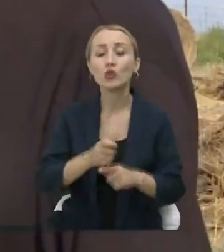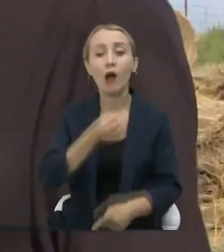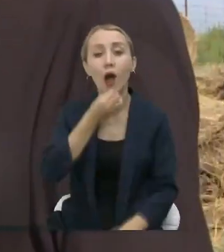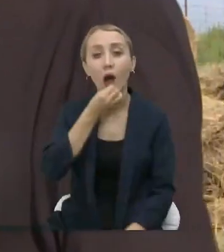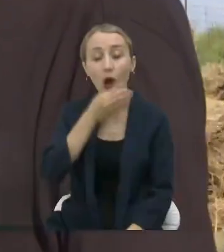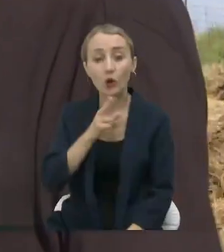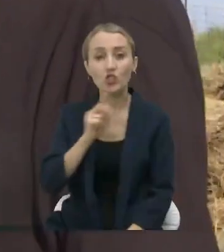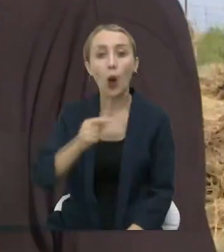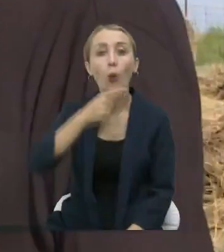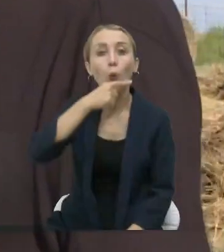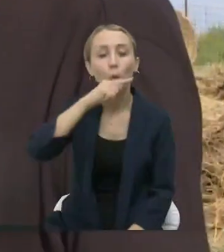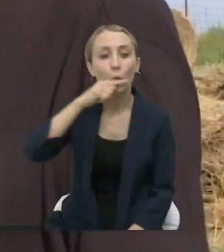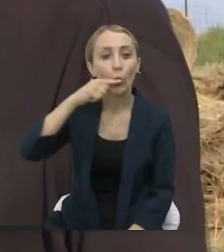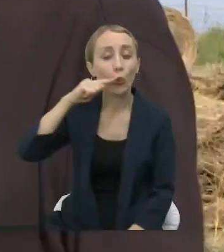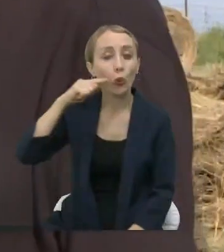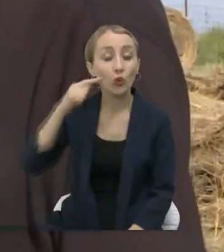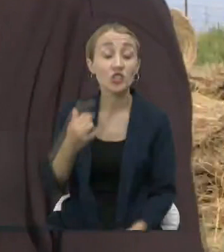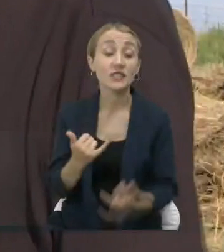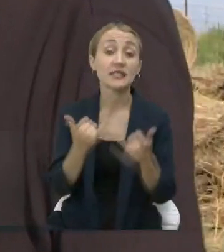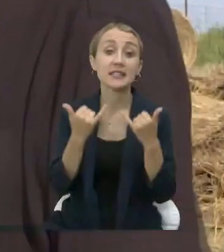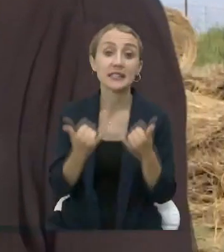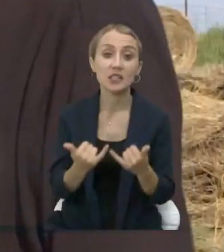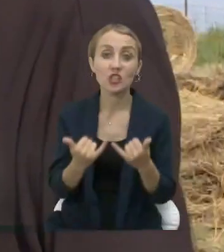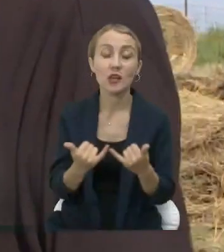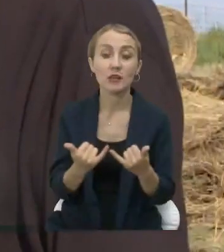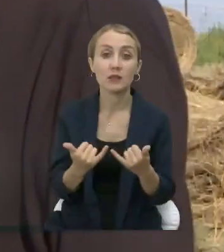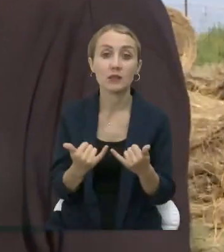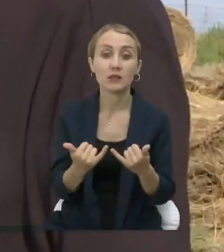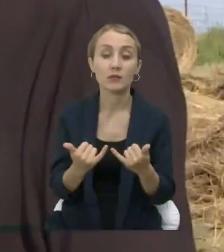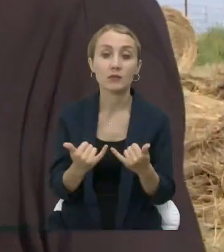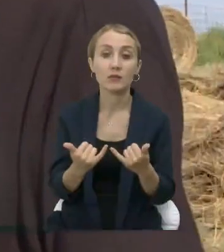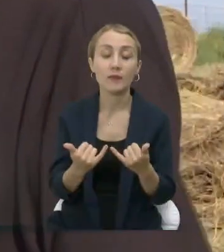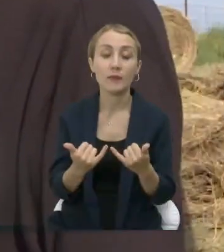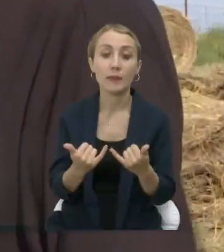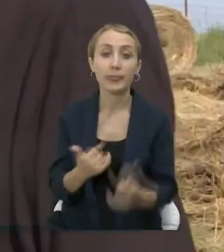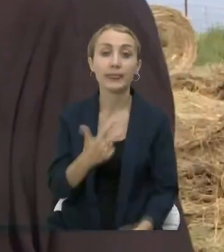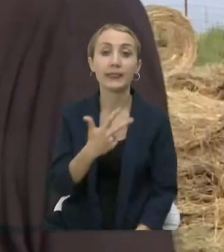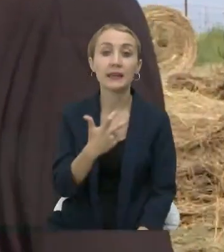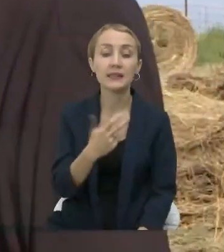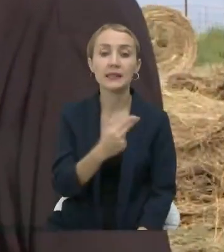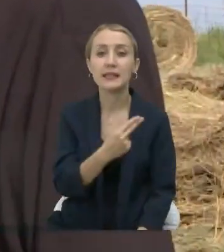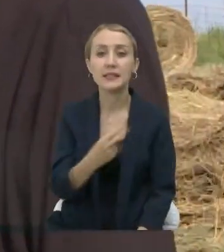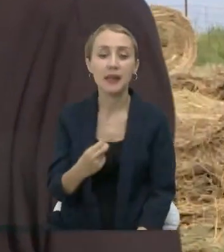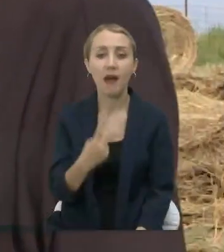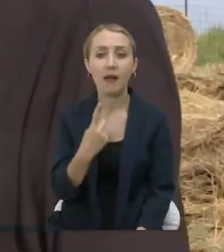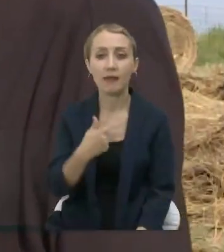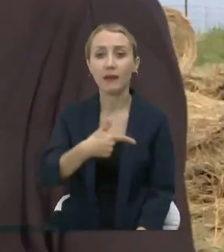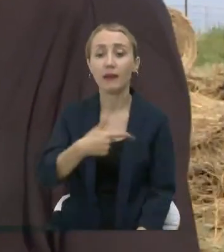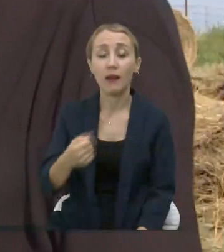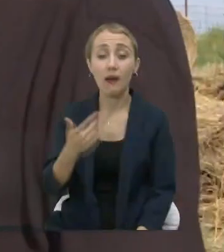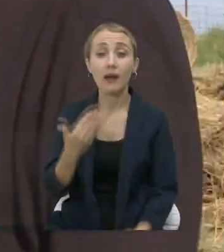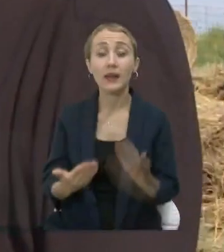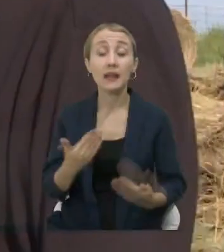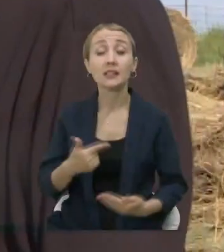кукуруза. Сейчас на данный момент видовая кукуруза стоит 300 центнеров с гектара. Если мы